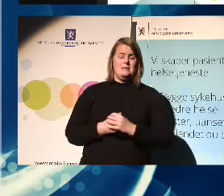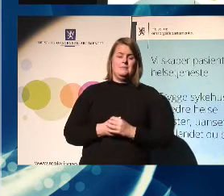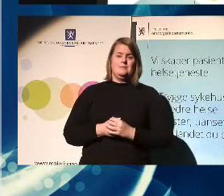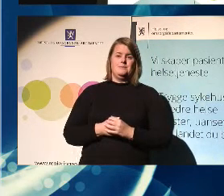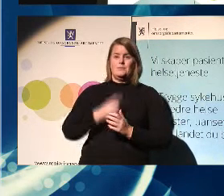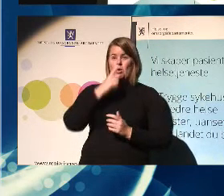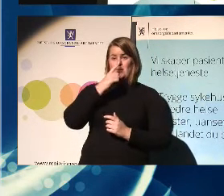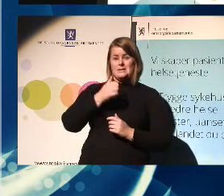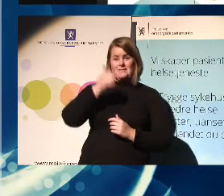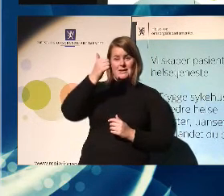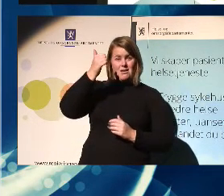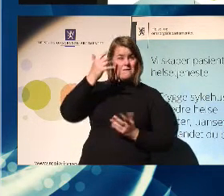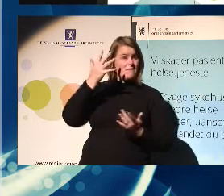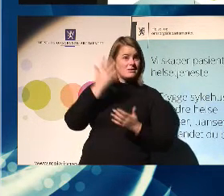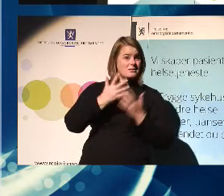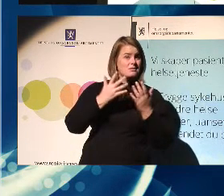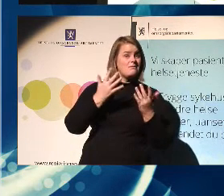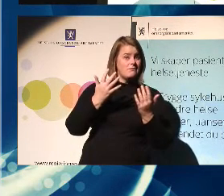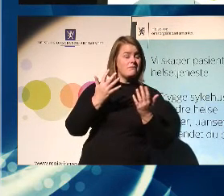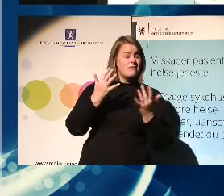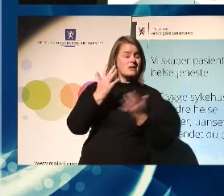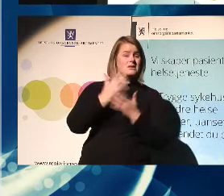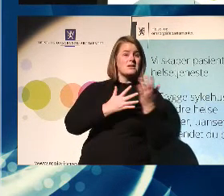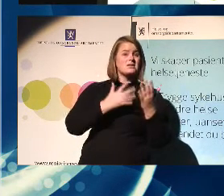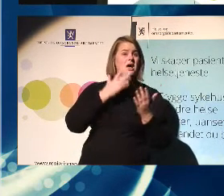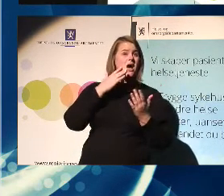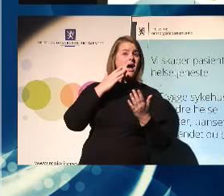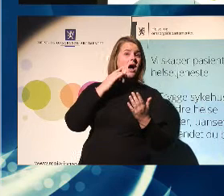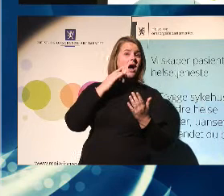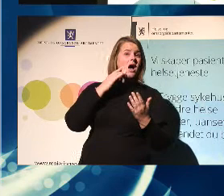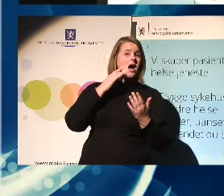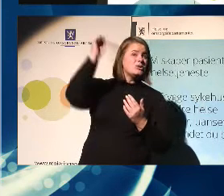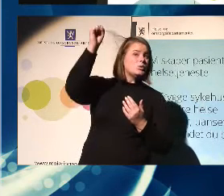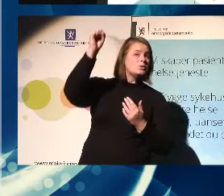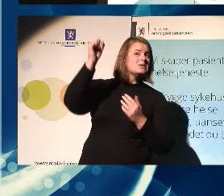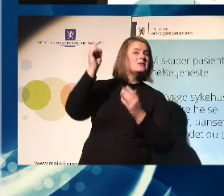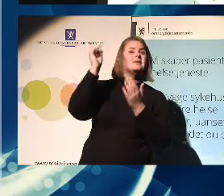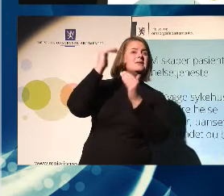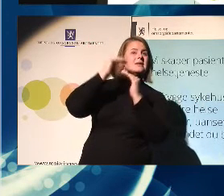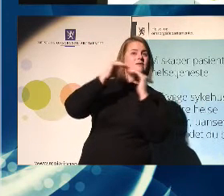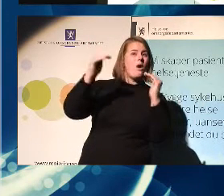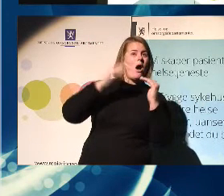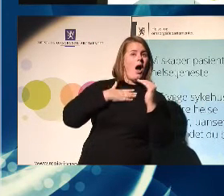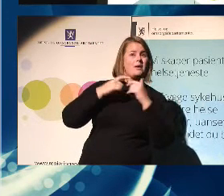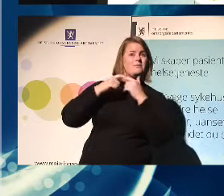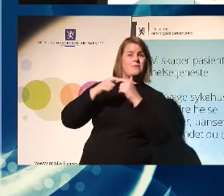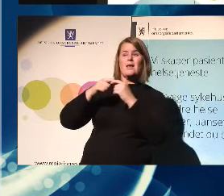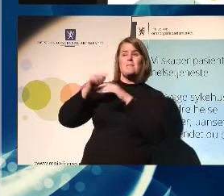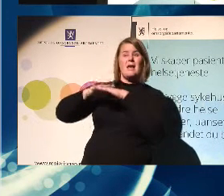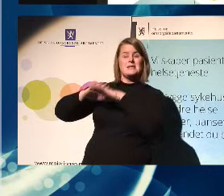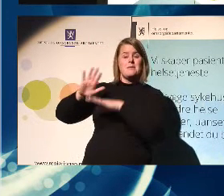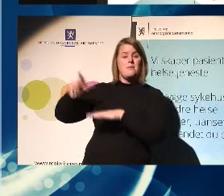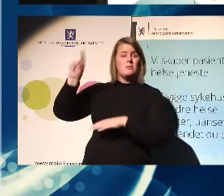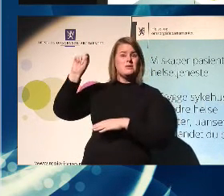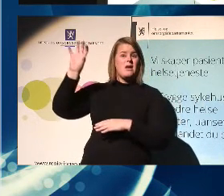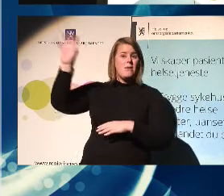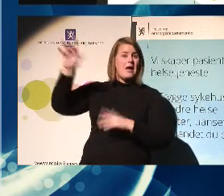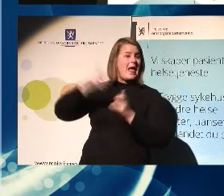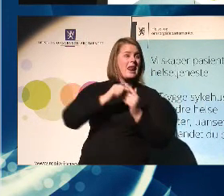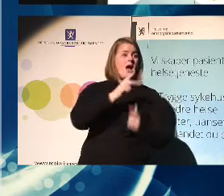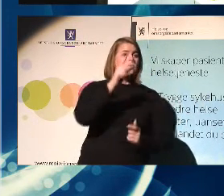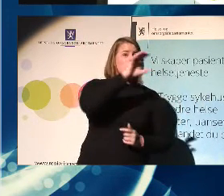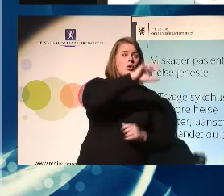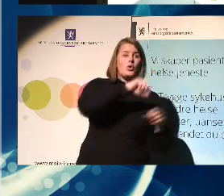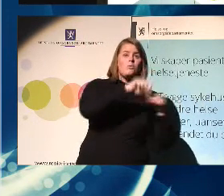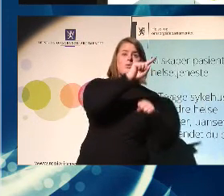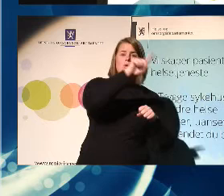slags ambisjonsnivå har vi for beredskap på Svalbard, eller i andre kommuner som ligner på Svalbard, for dem